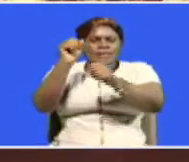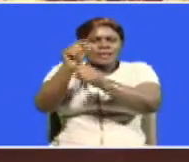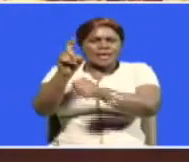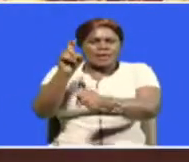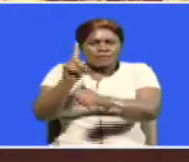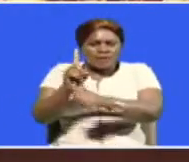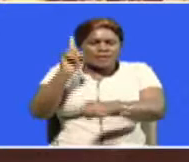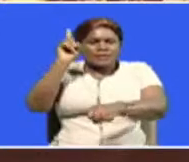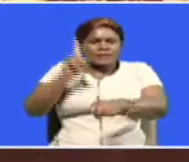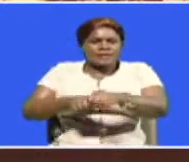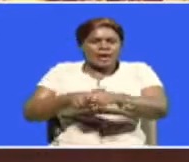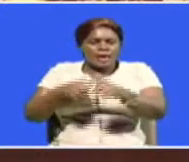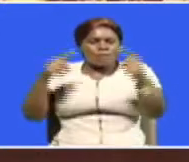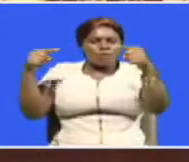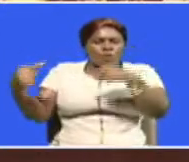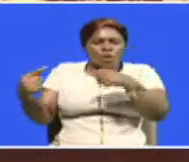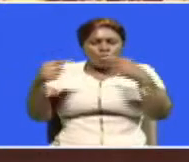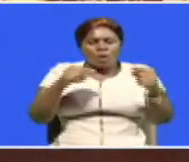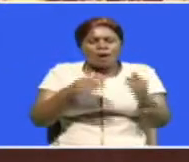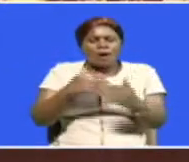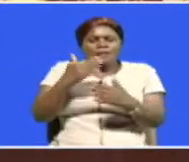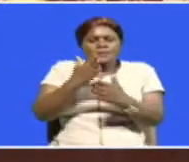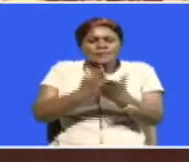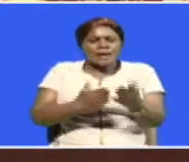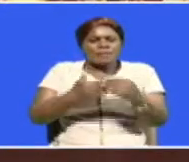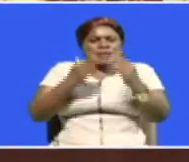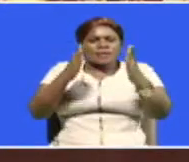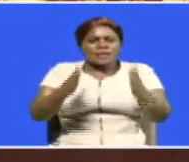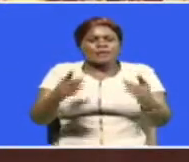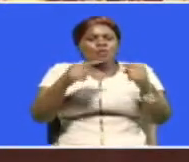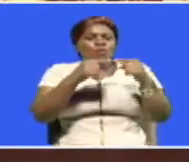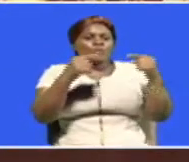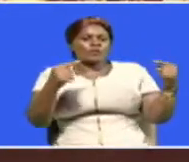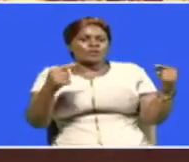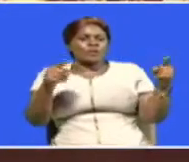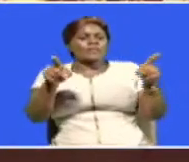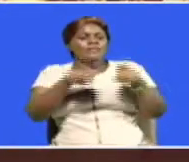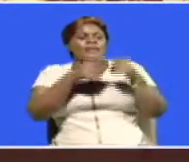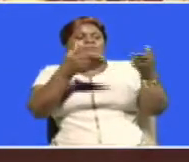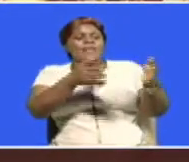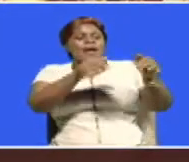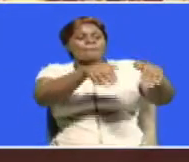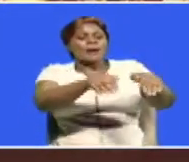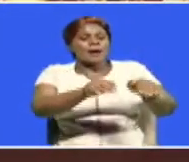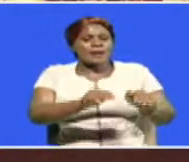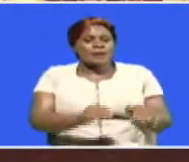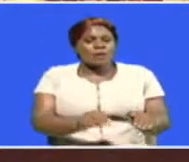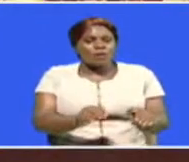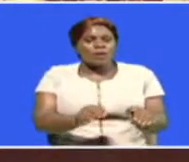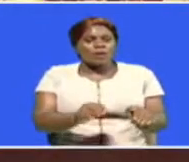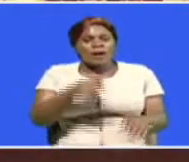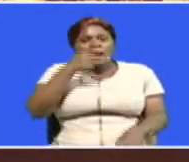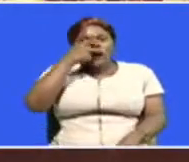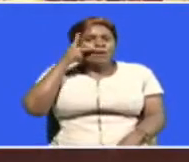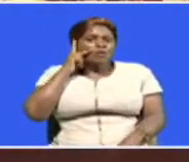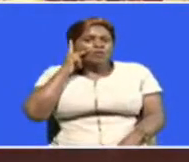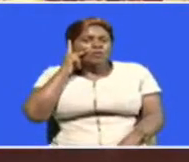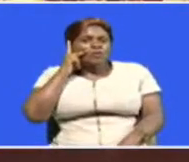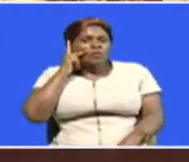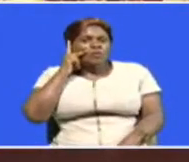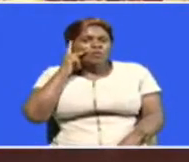11 wakati wa vita hivyo. Baadhi ya viongozi wa mrengo wa upinzani pia walihudhuria mazishi hayo, wakiwemo Kalonzo